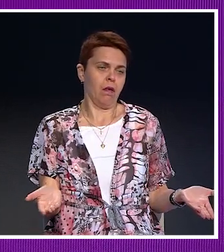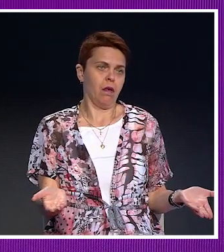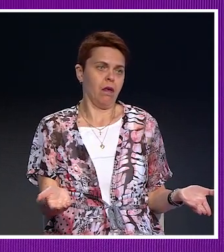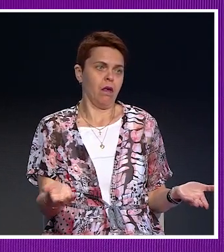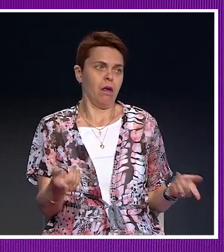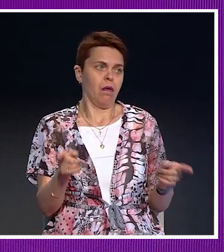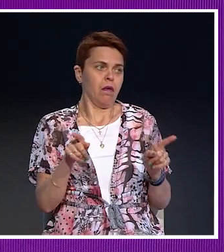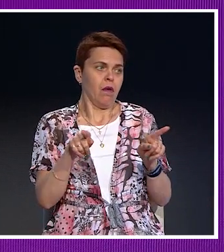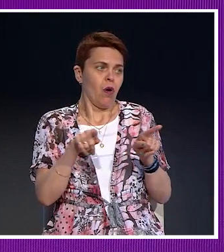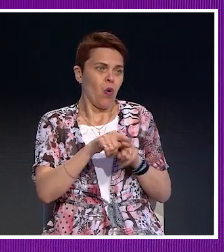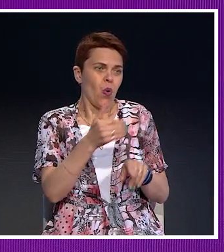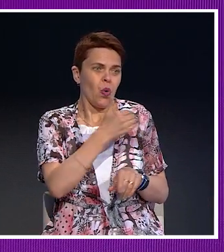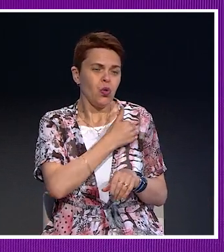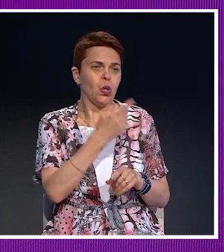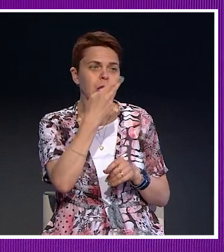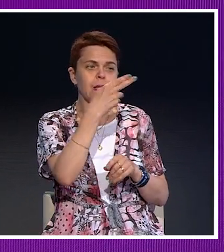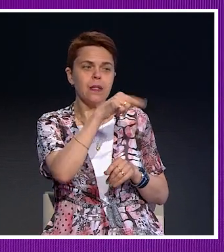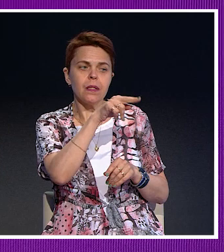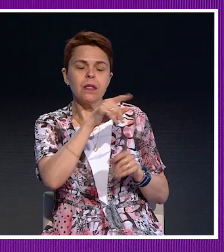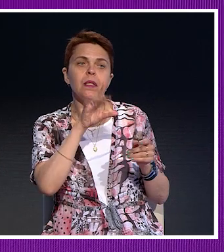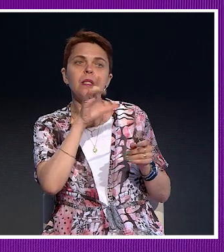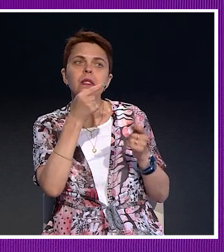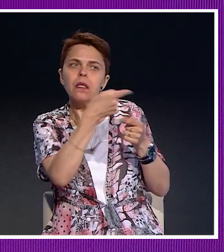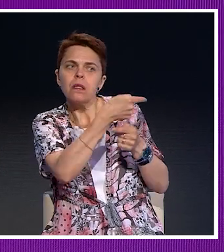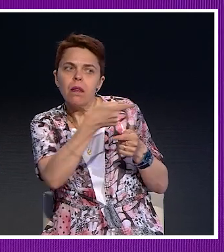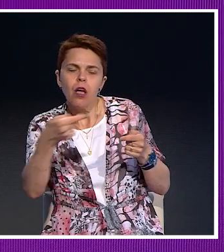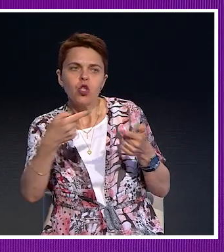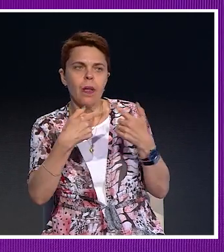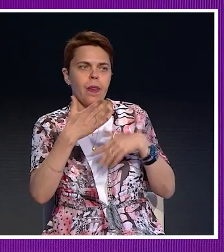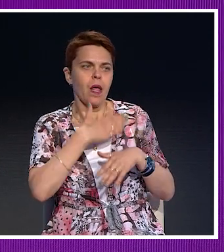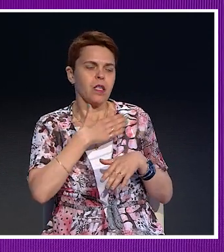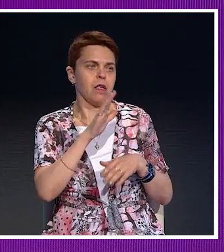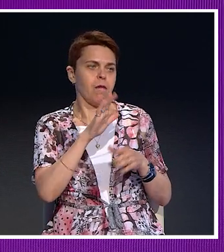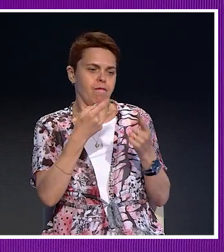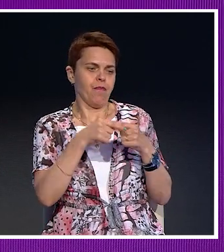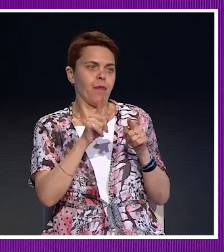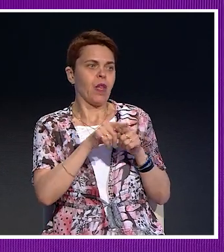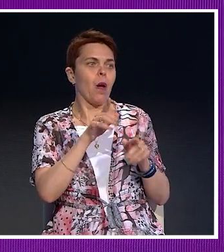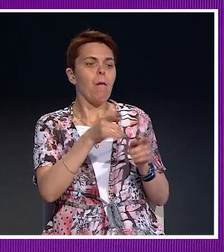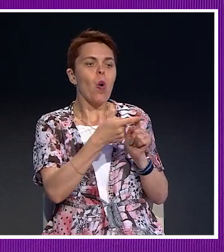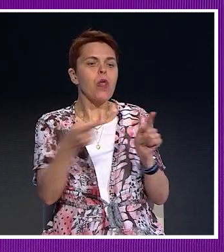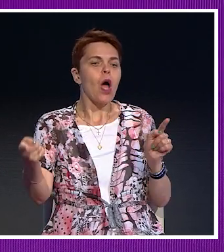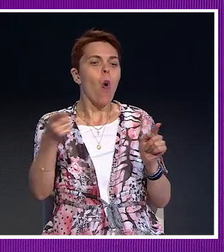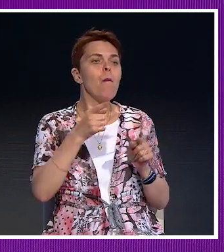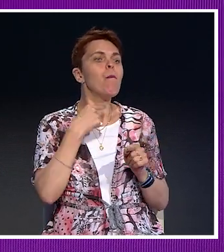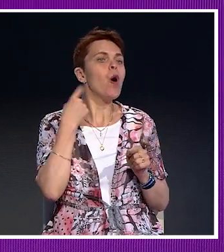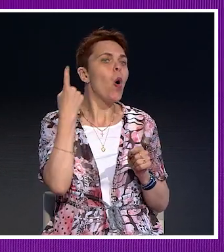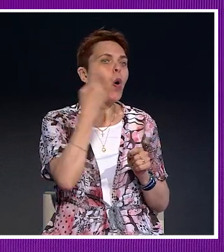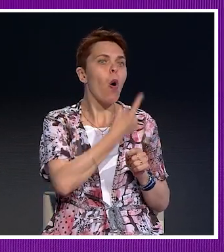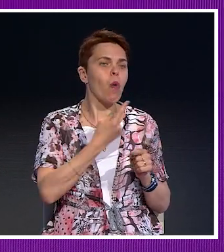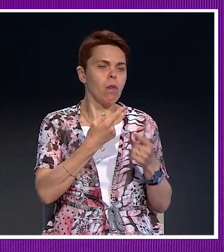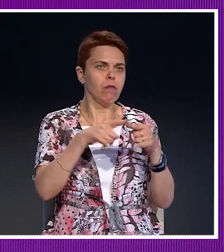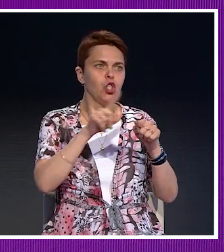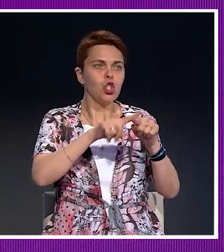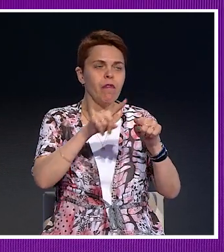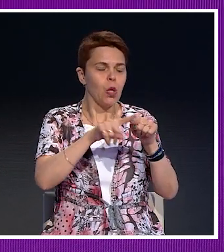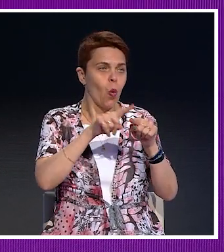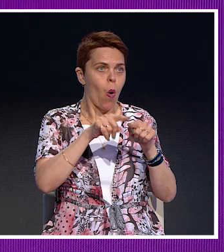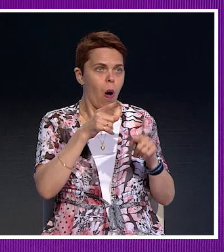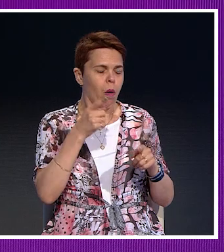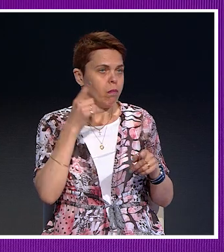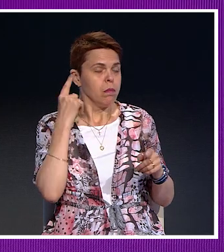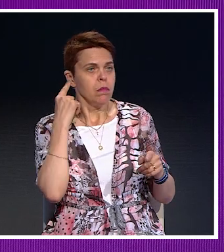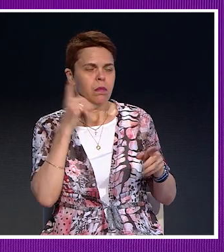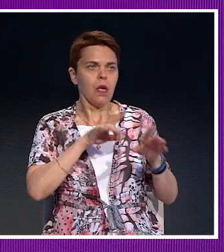робити. Хочу зазначити, що наше міжфракційне об'єднання протягом року дуже швидко реагувало на